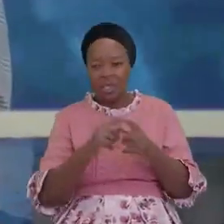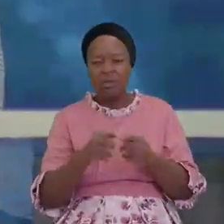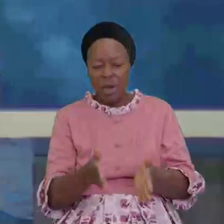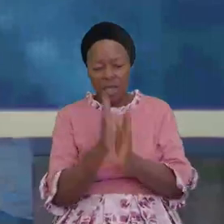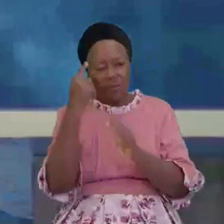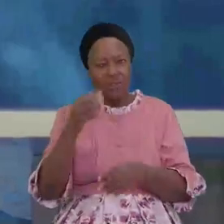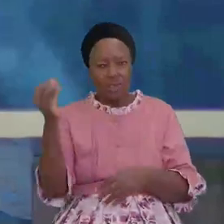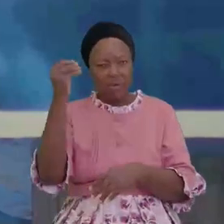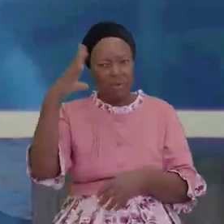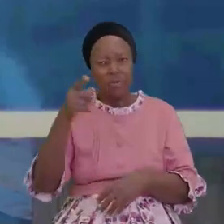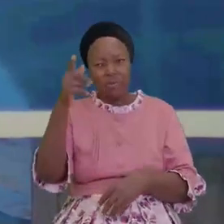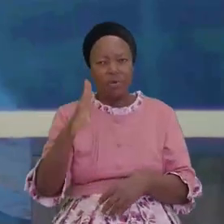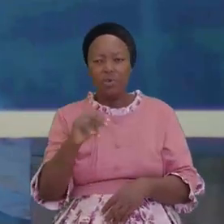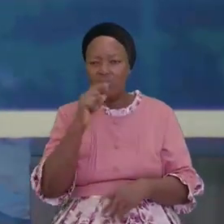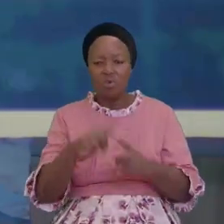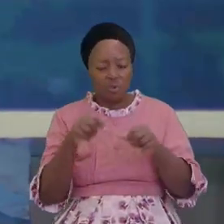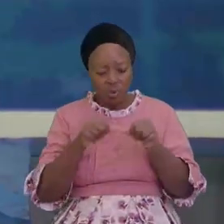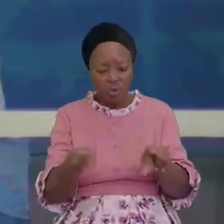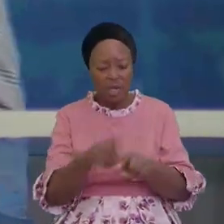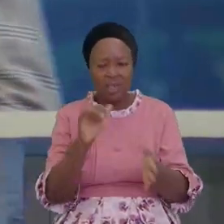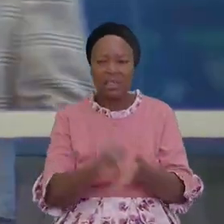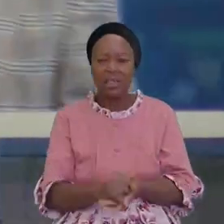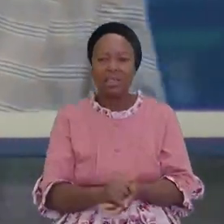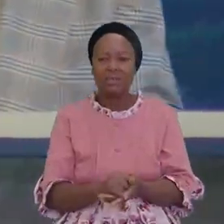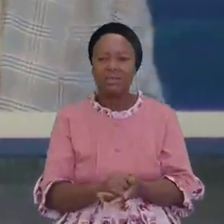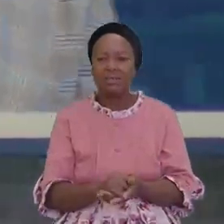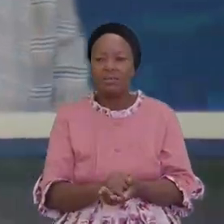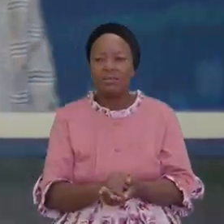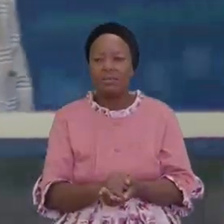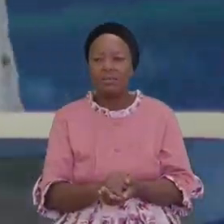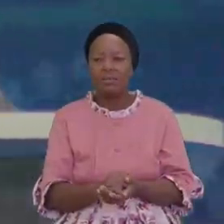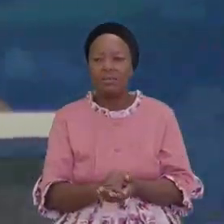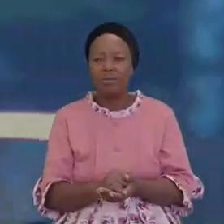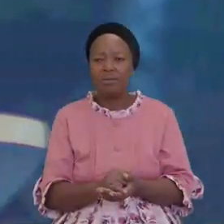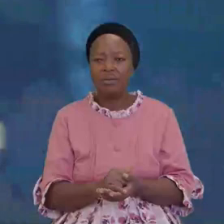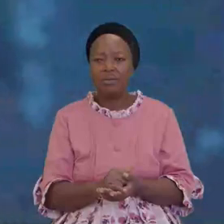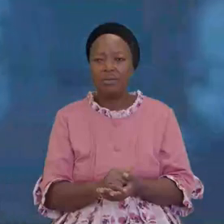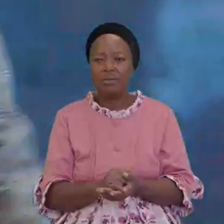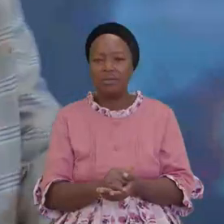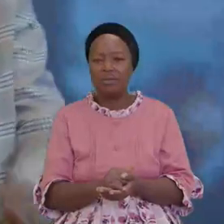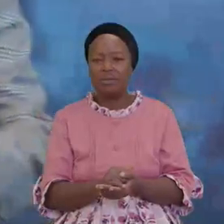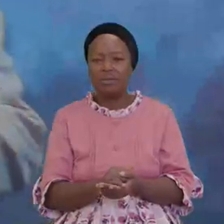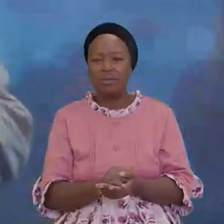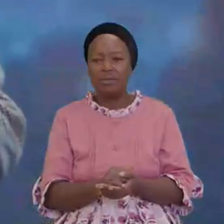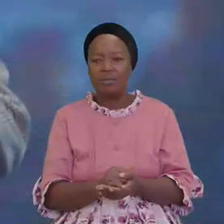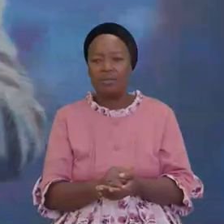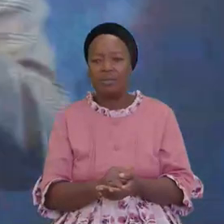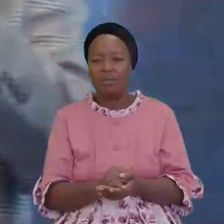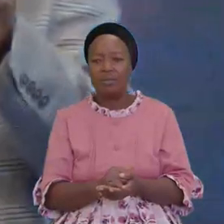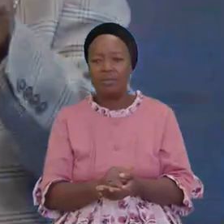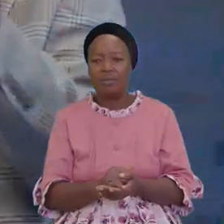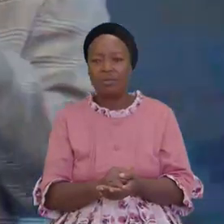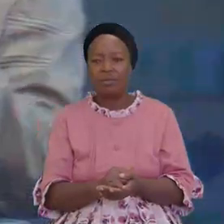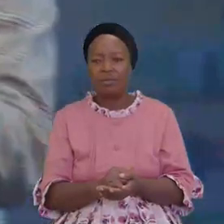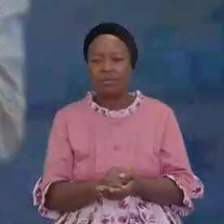Si la repentance est transparente, tu demanderas la grâce de Dieu pour ne plus continuer dedans.